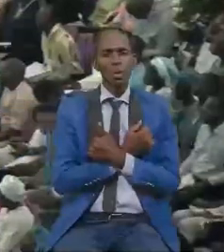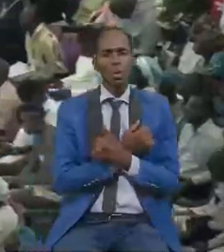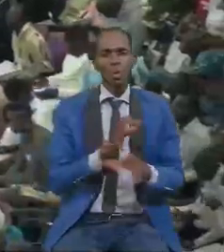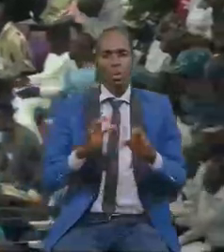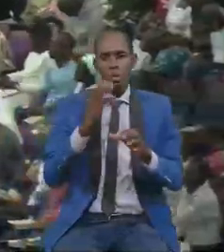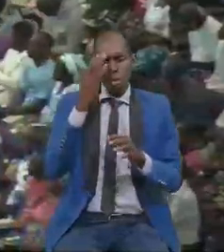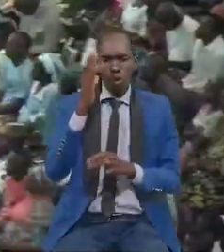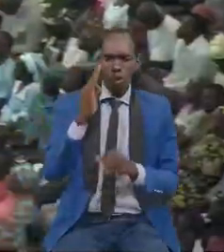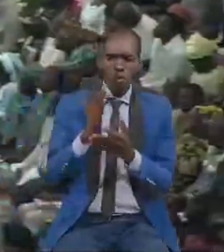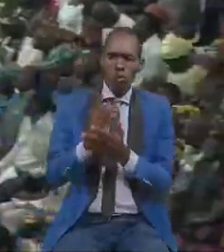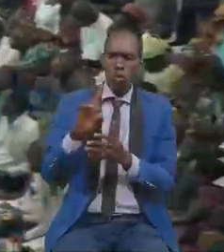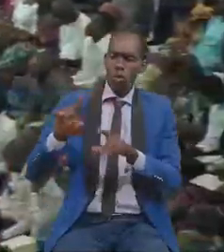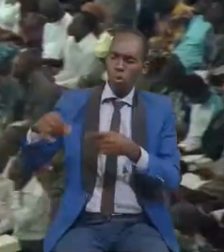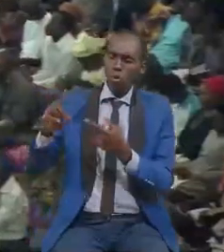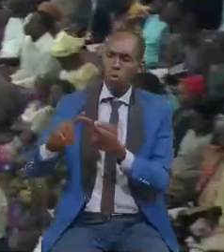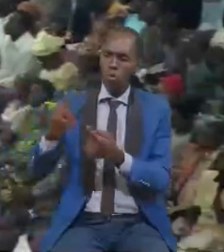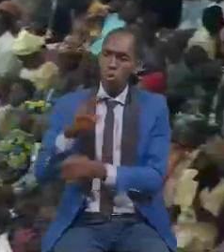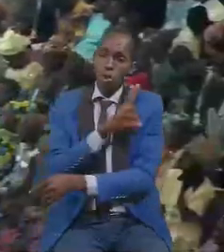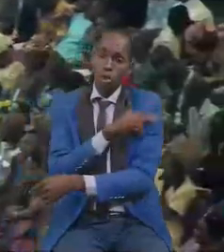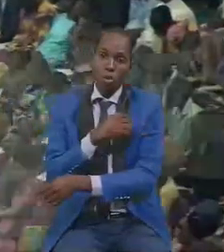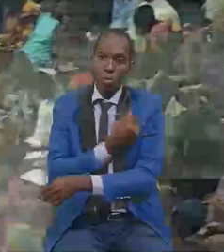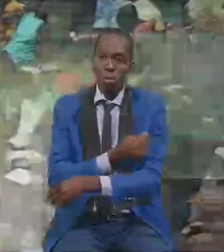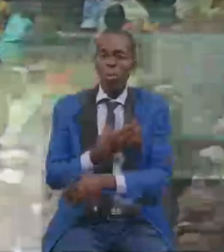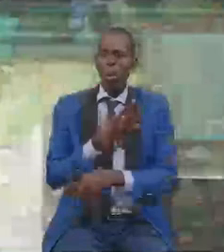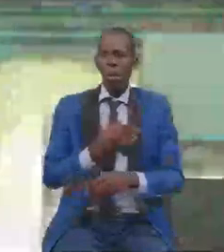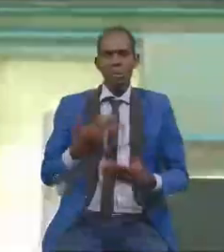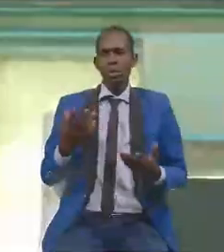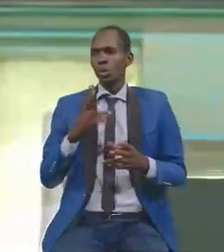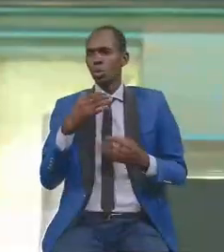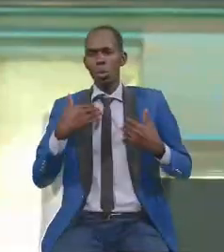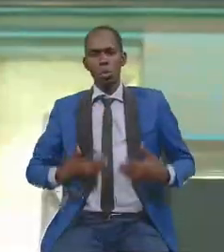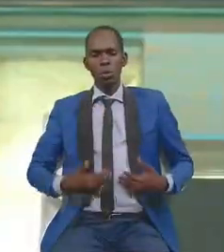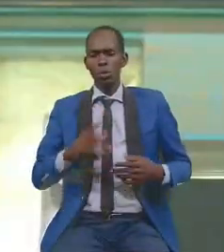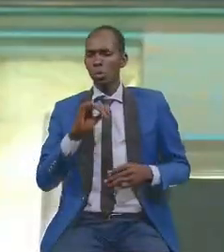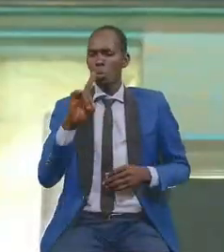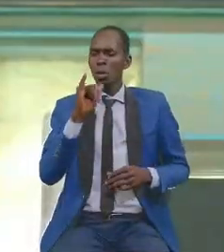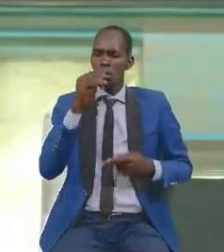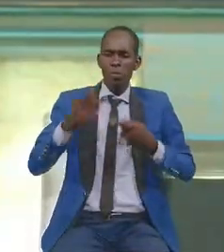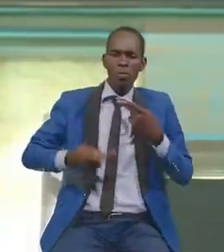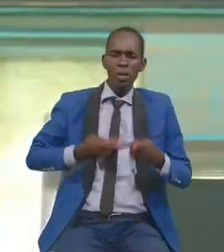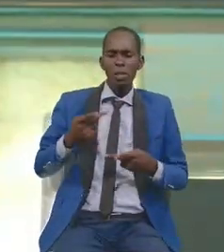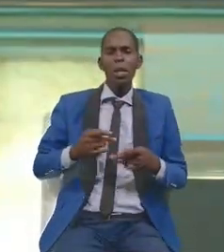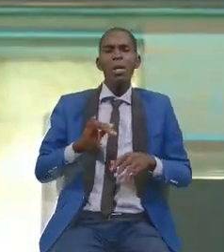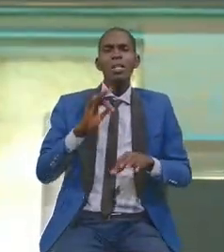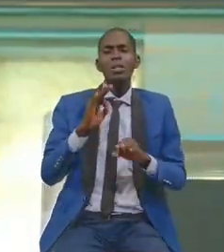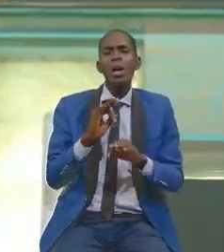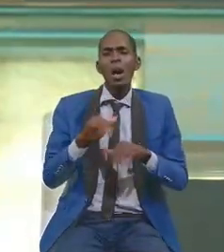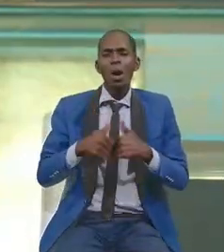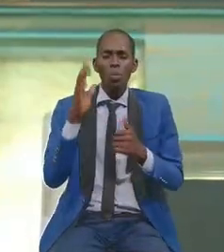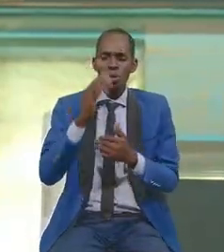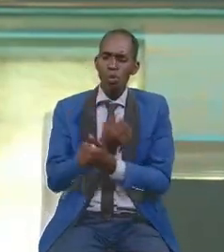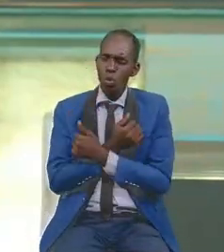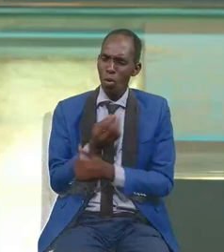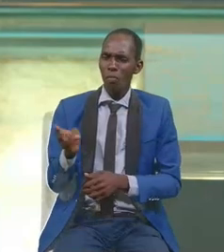si quelqu'un a un problème et la personne est hospitalisée, personne ne le visite? Si vous ne savez pas ce qu'il traverse, comment vous pouvez l'aimer? Comment vous